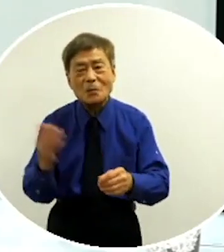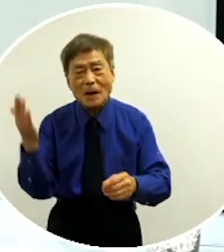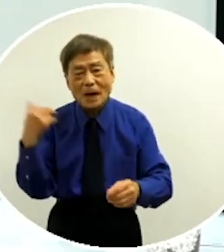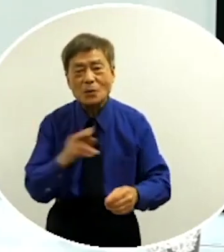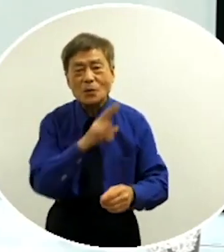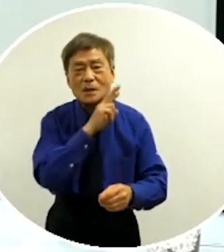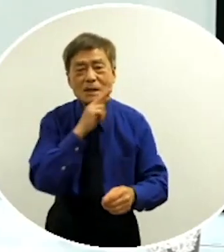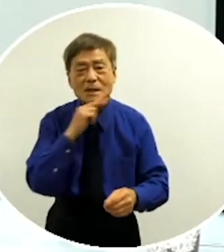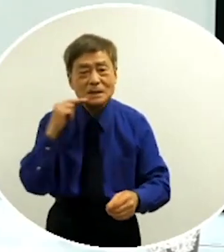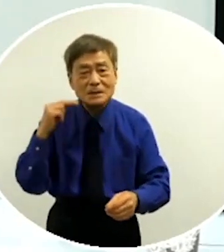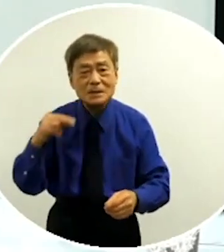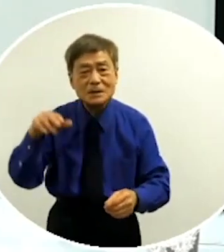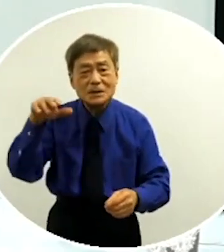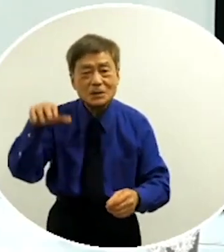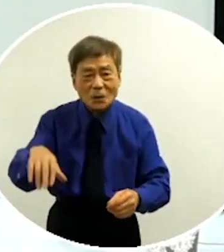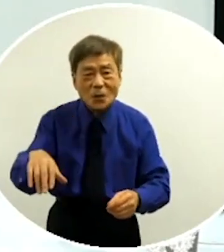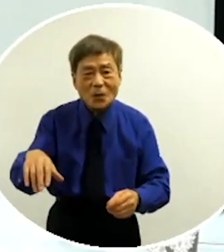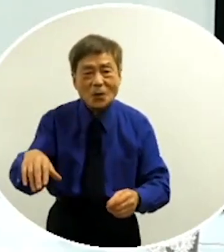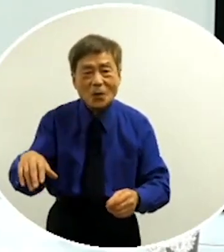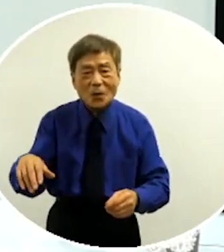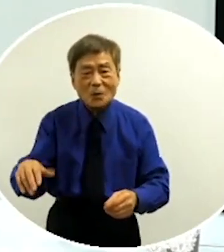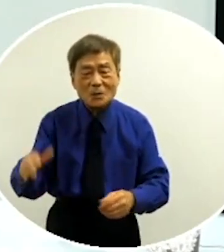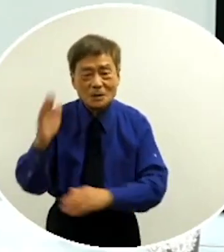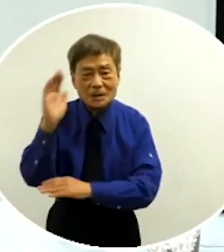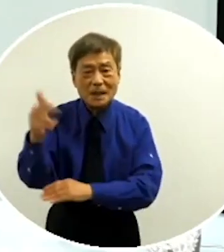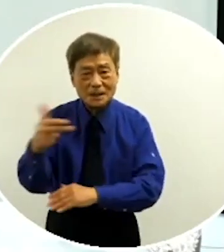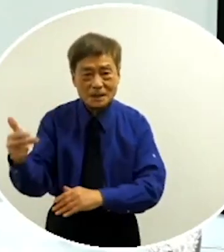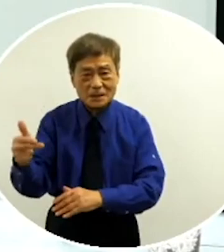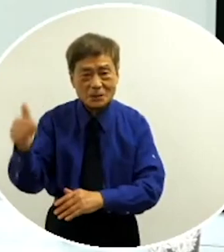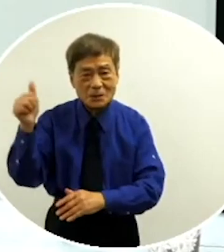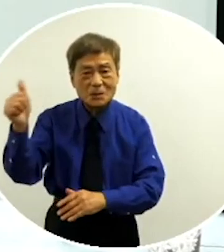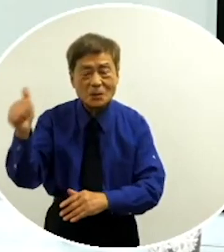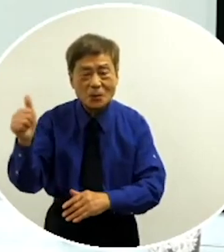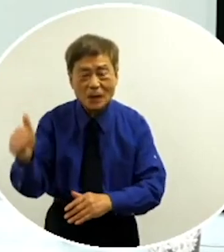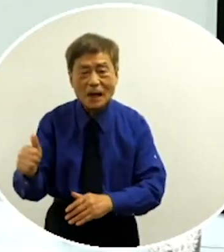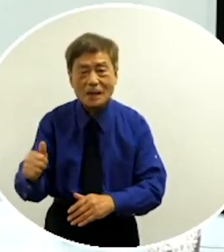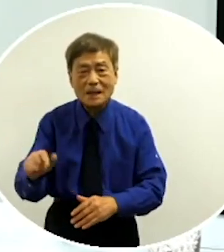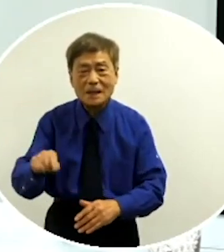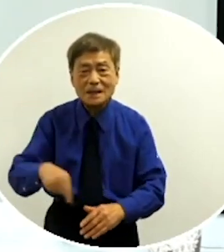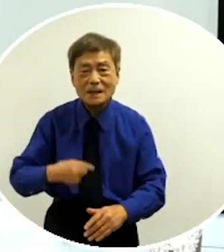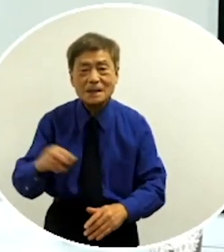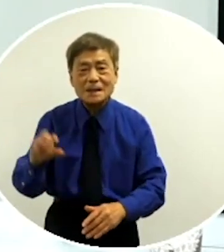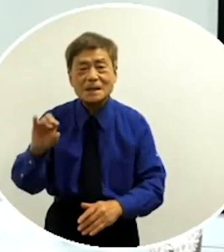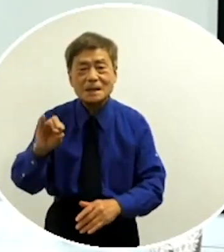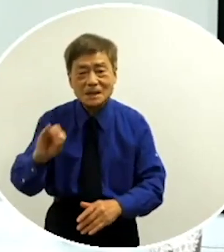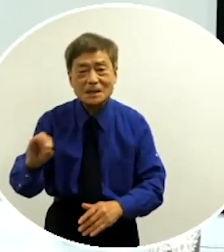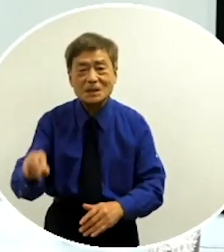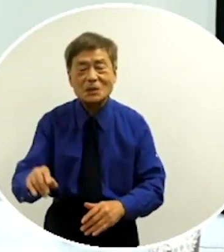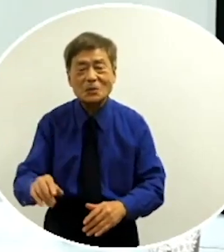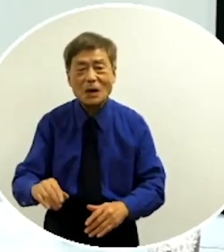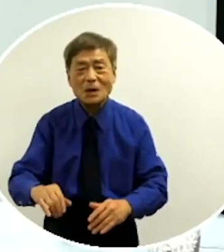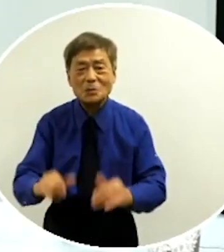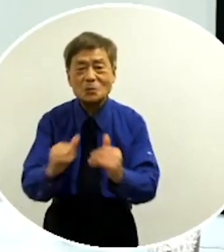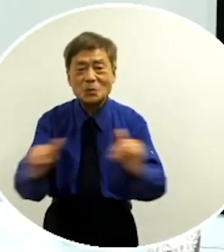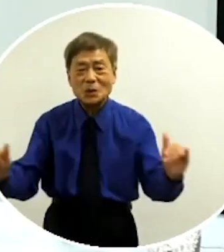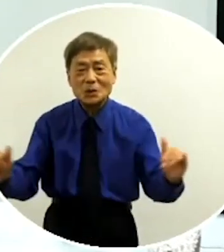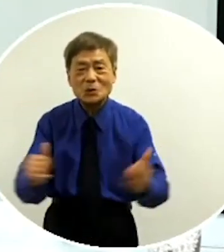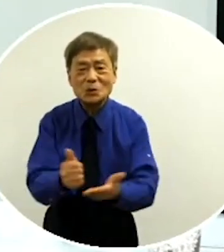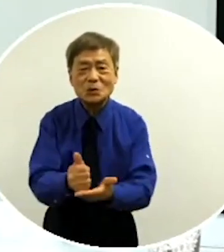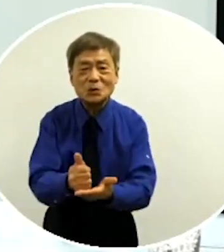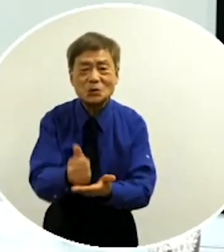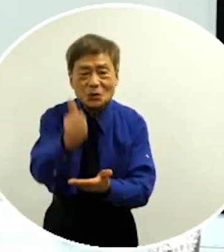の学校だって言った方です jbc の学校さらに自治は民主主義の源泉だっていう趣旨の事も言ってるんですね